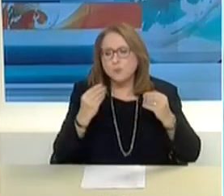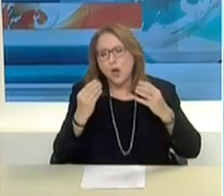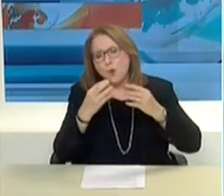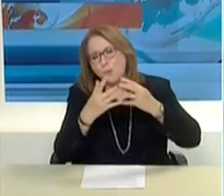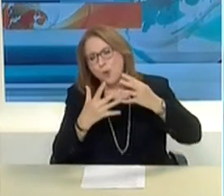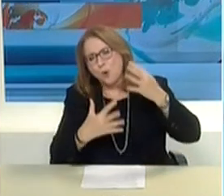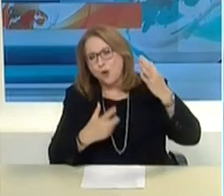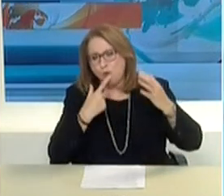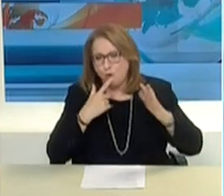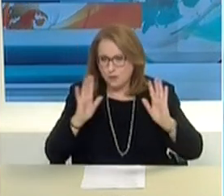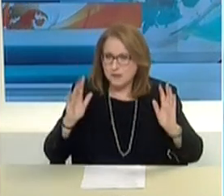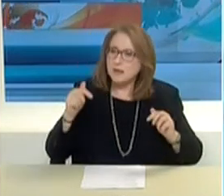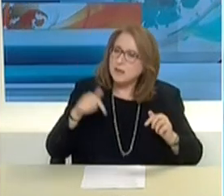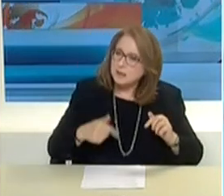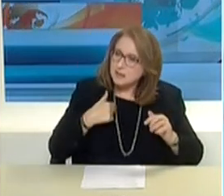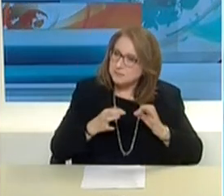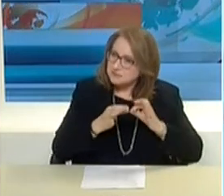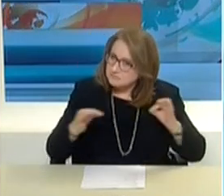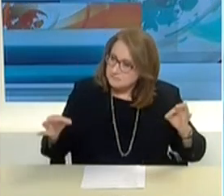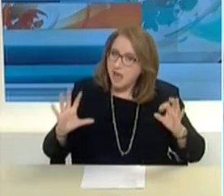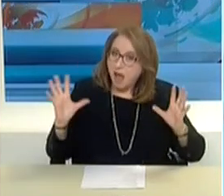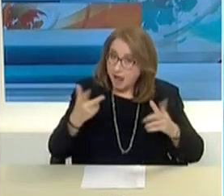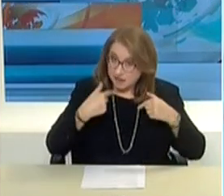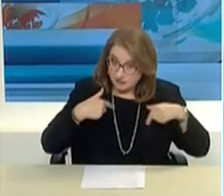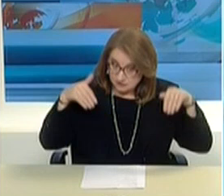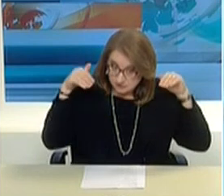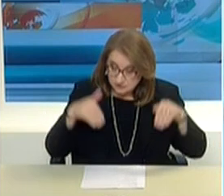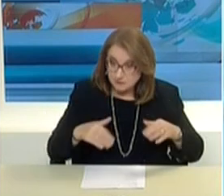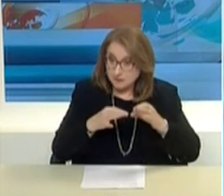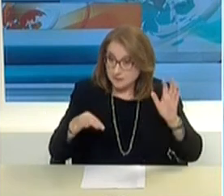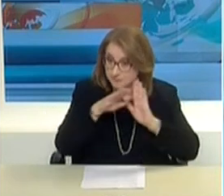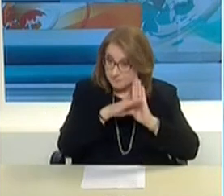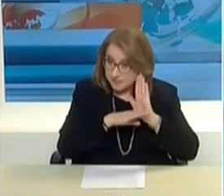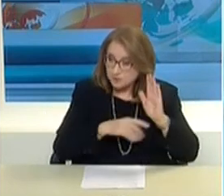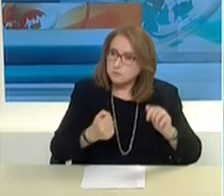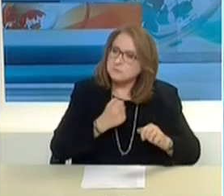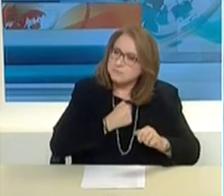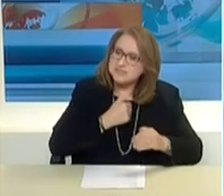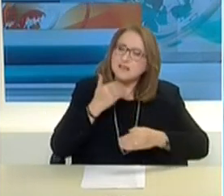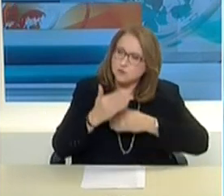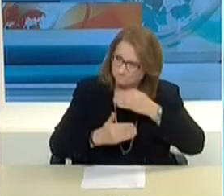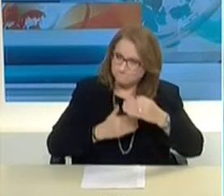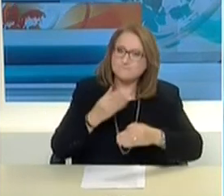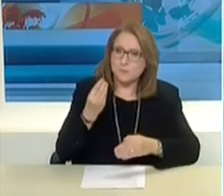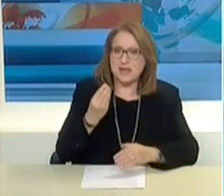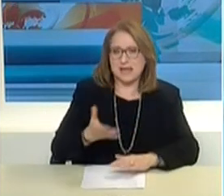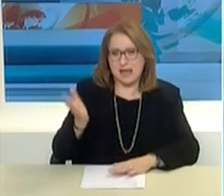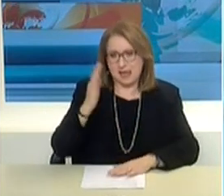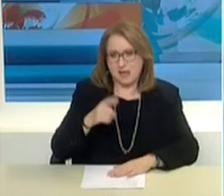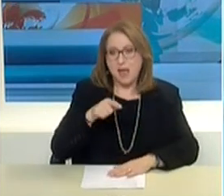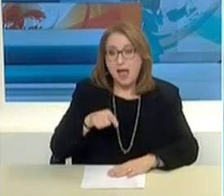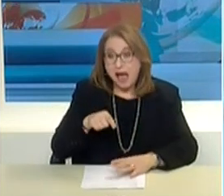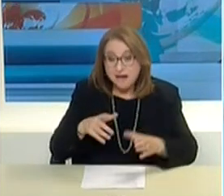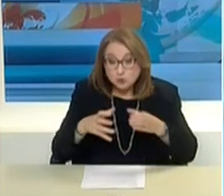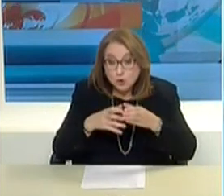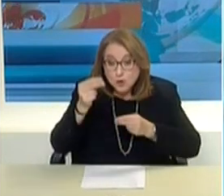να επηρεάσουν αυτή την εξέλιξη και όσο καλύτερα τα τηρήσουμε θα επηρεάσουν και τις μαθηματικές εκτιμήσεις. Είναι ολόκληρη επιστήμη πίσω από αυτά, γι' αυτό υπάρχει και ειδική